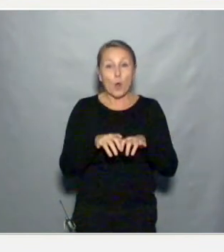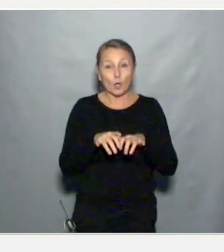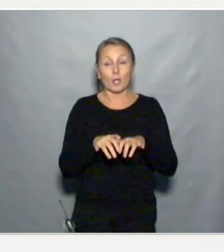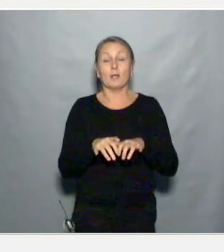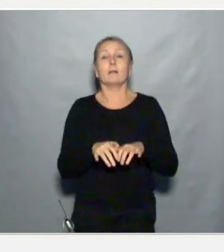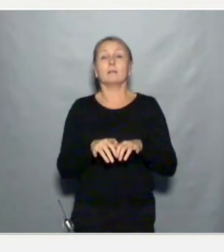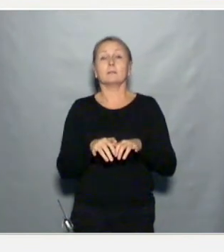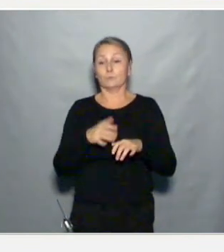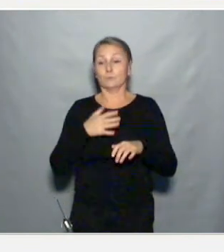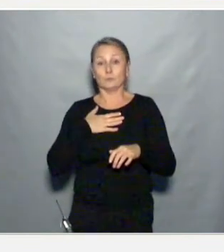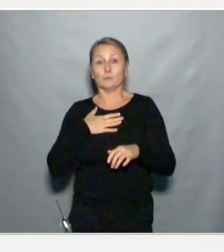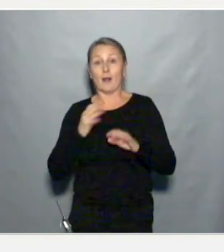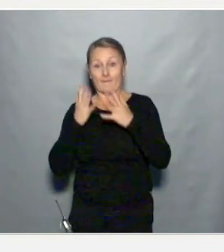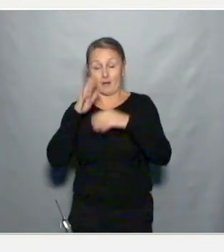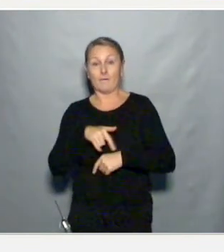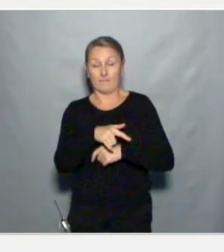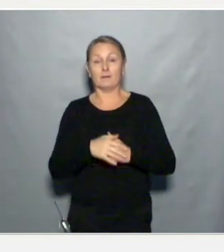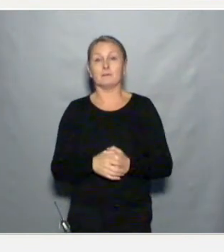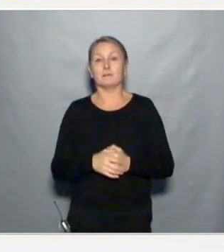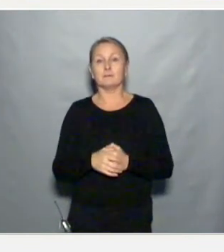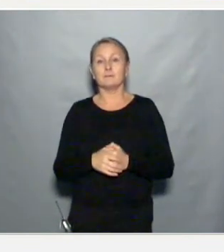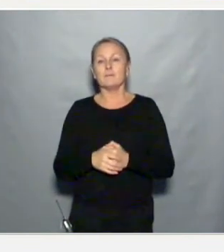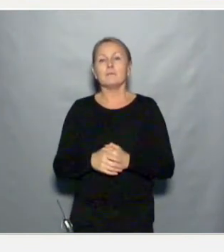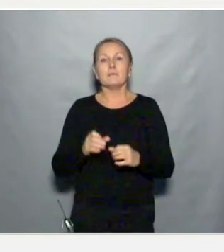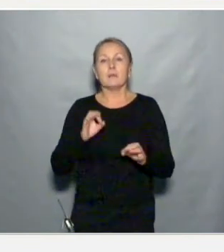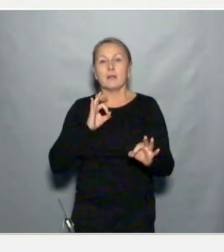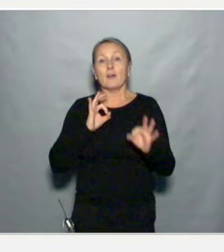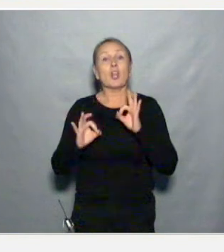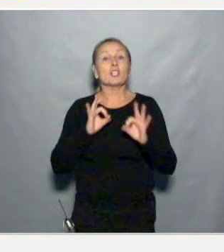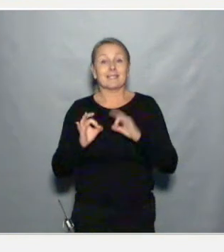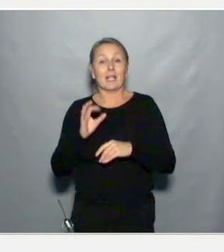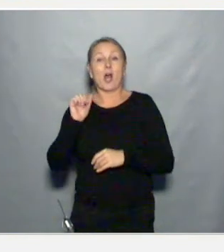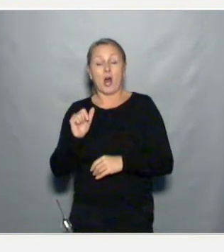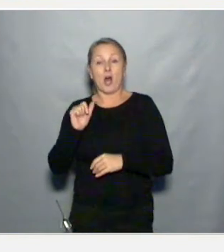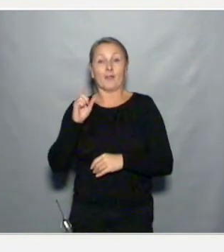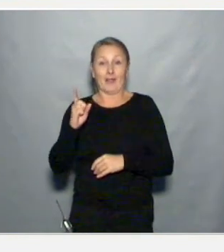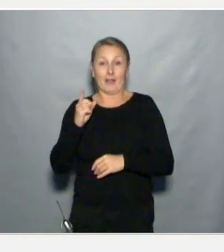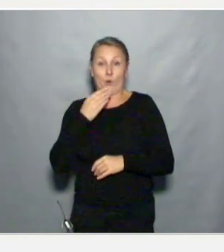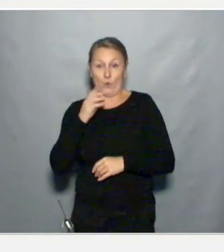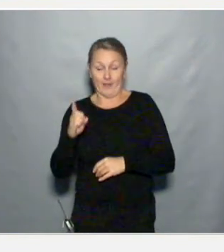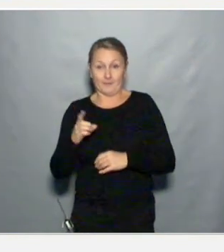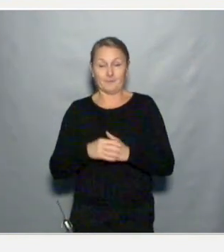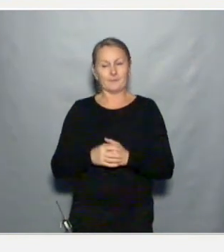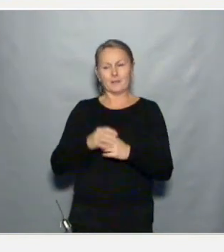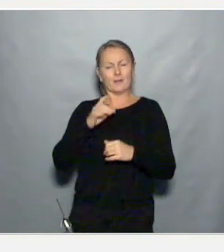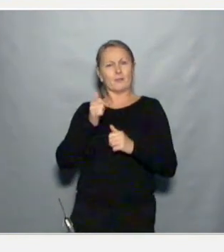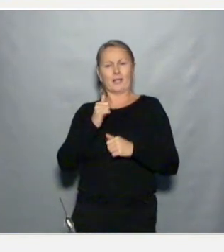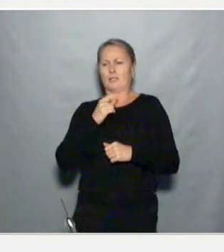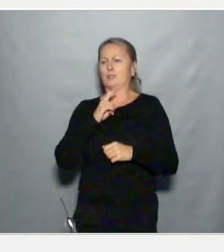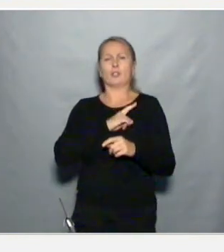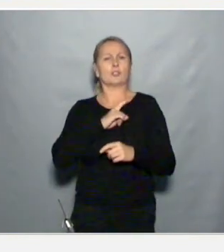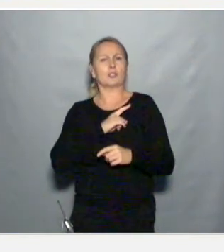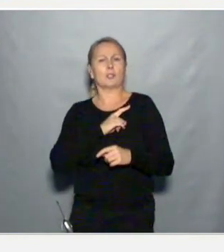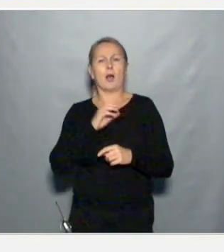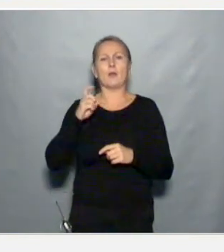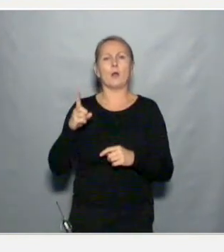mitt levebröd, Underbara ADHD. Och det är inte för att jag tycker att ADHD är underbart hela tiden